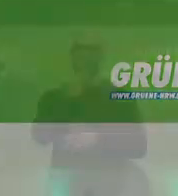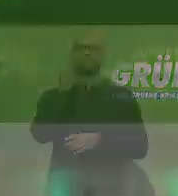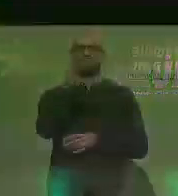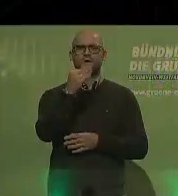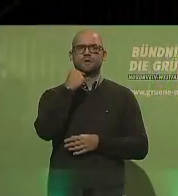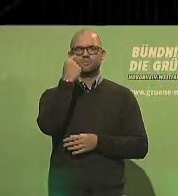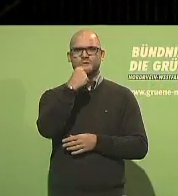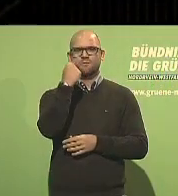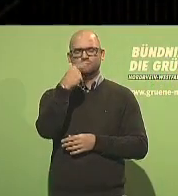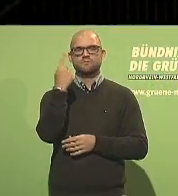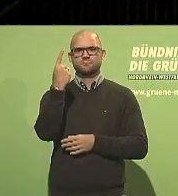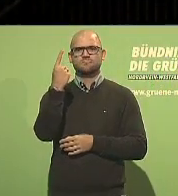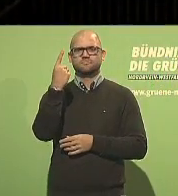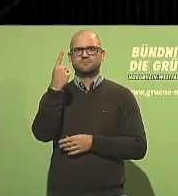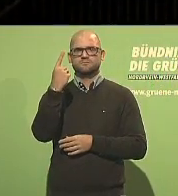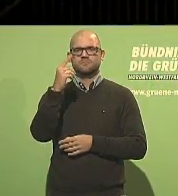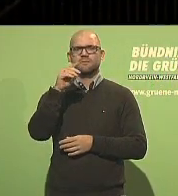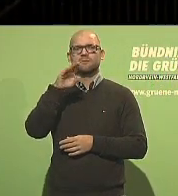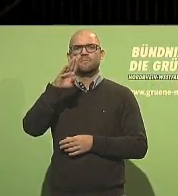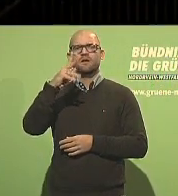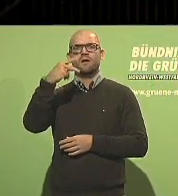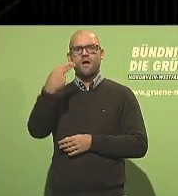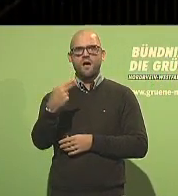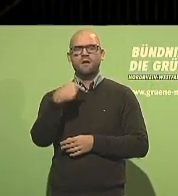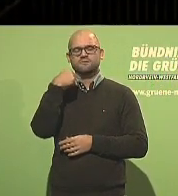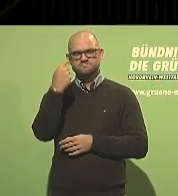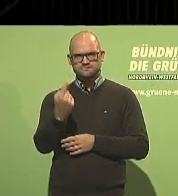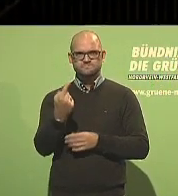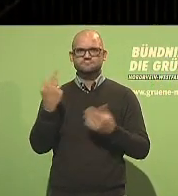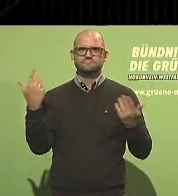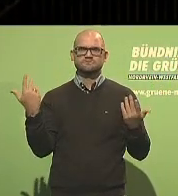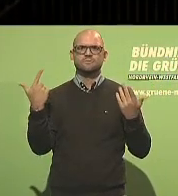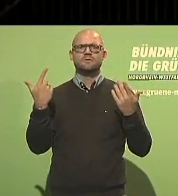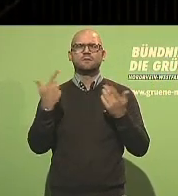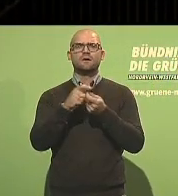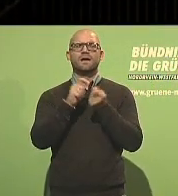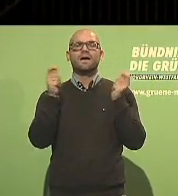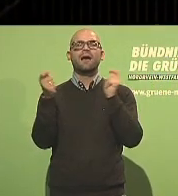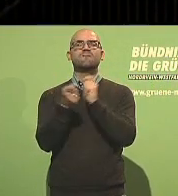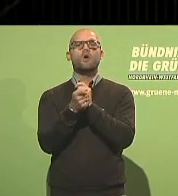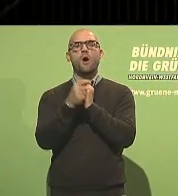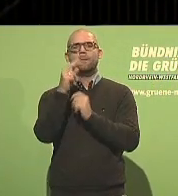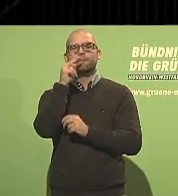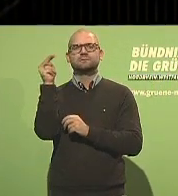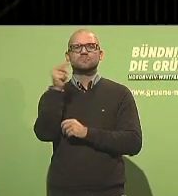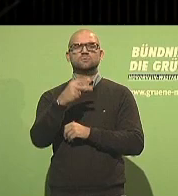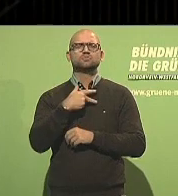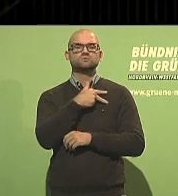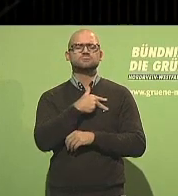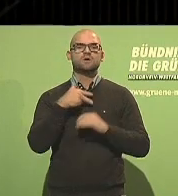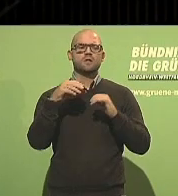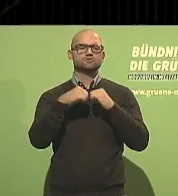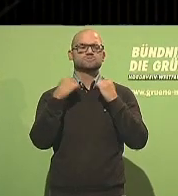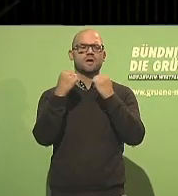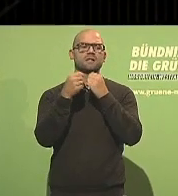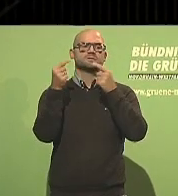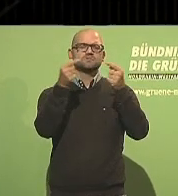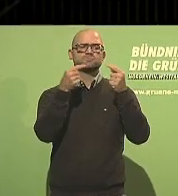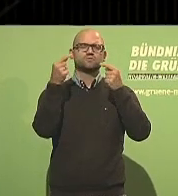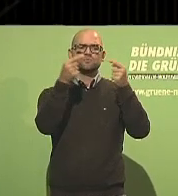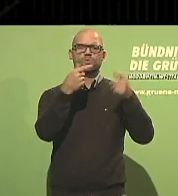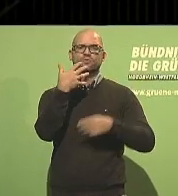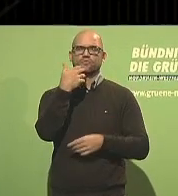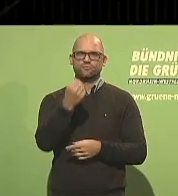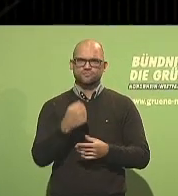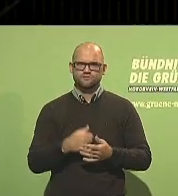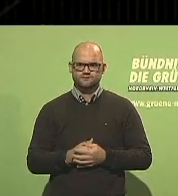einer Enquetekommission für sinnvoll erachtet, um die grundlegenden Reformperspektiven des Sozialstaats zu diskutieren. In dieser